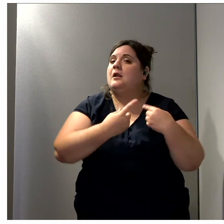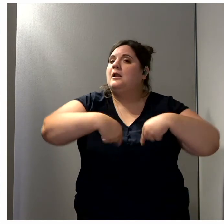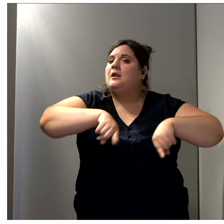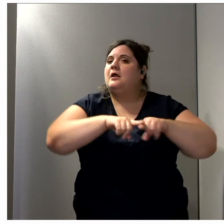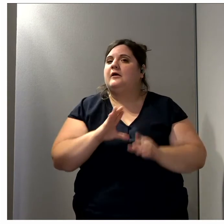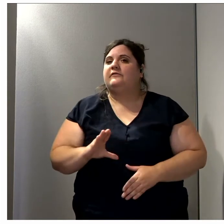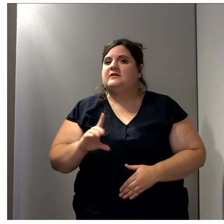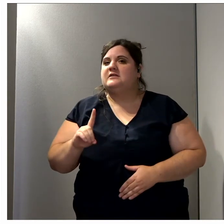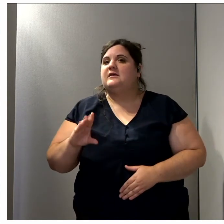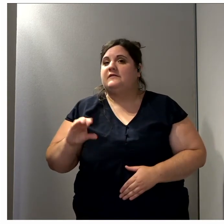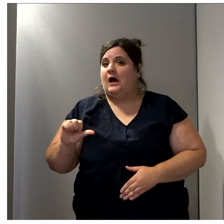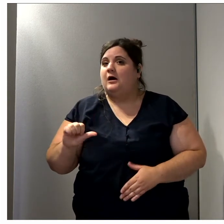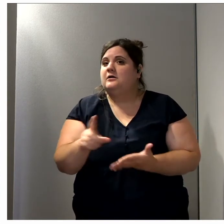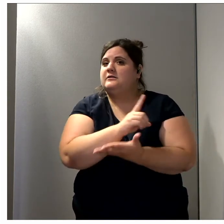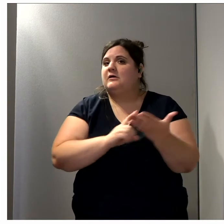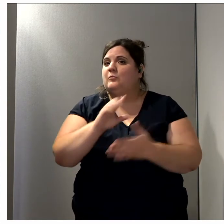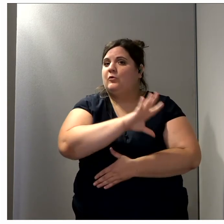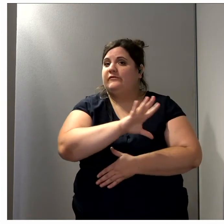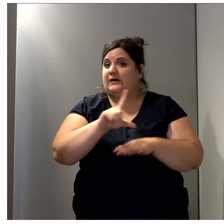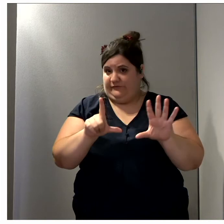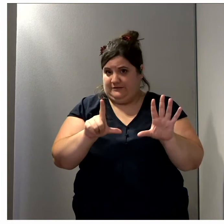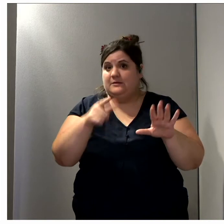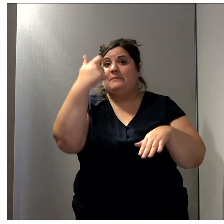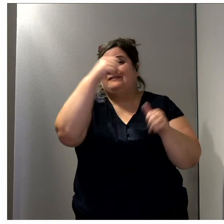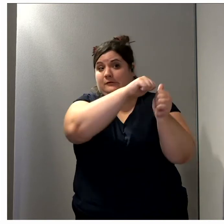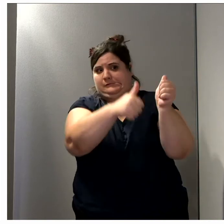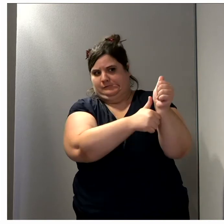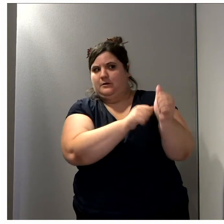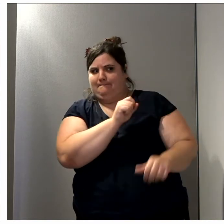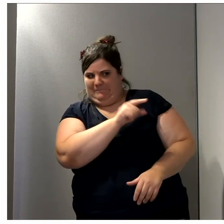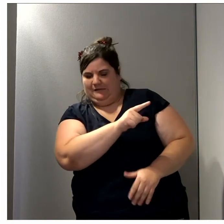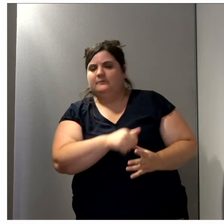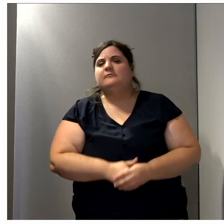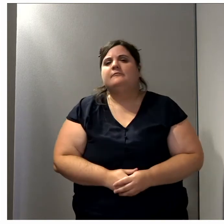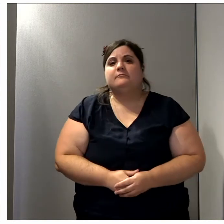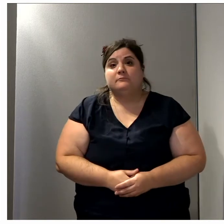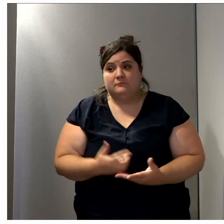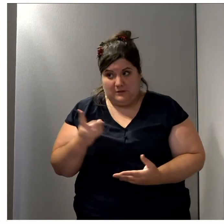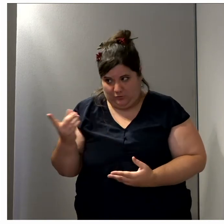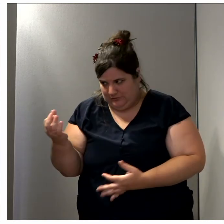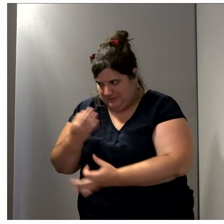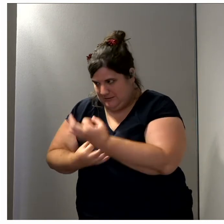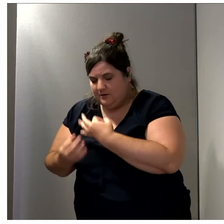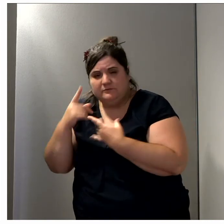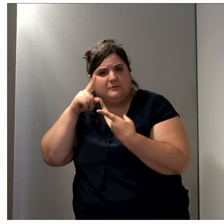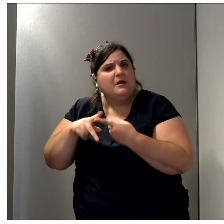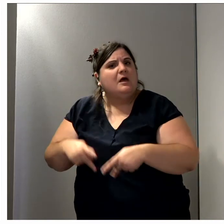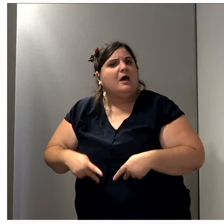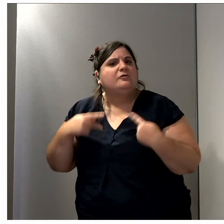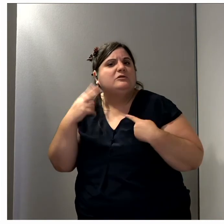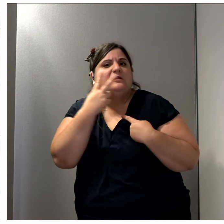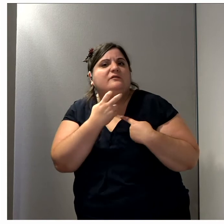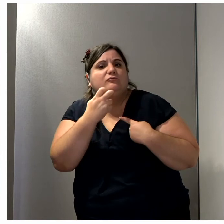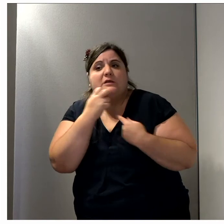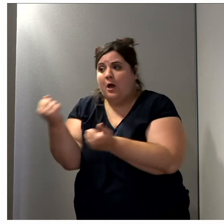alors, Estelle Audou, vous parliez que les propositions qui avaient émergé lors des ateliers citoyens, pour un certain nombre d'entre elles, étaient déjà